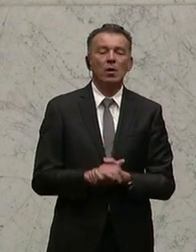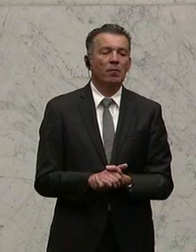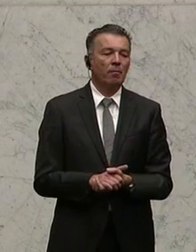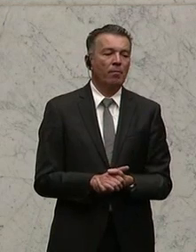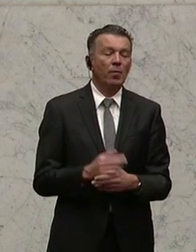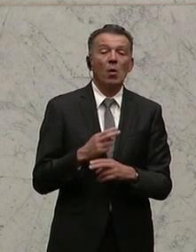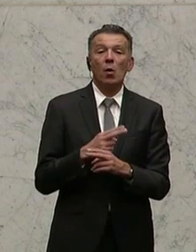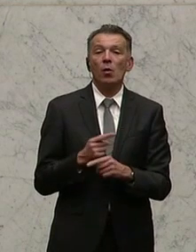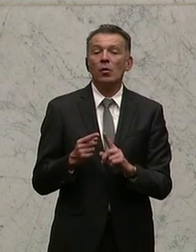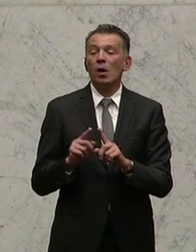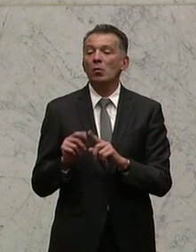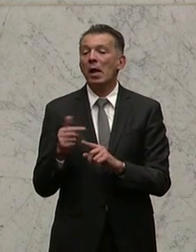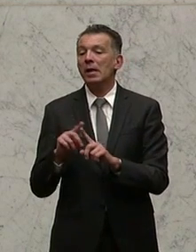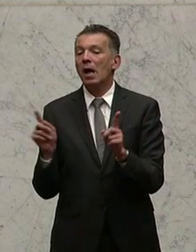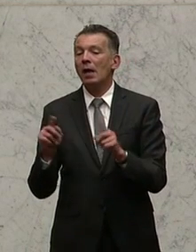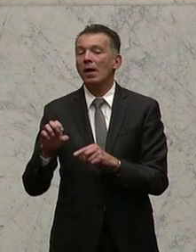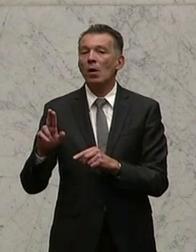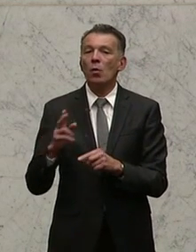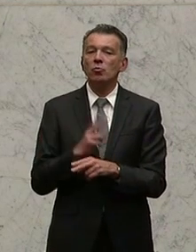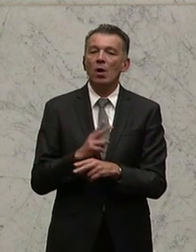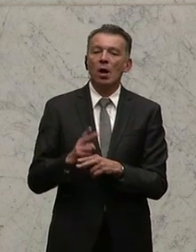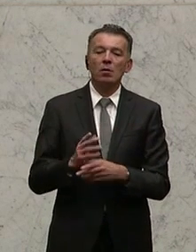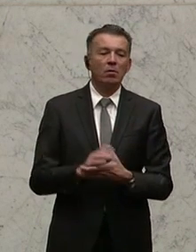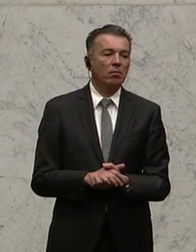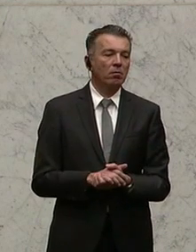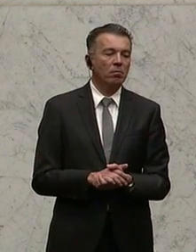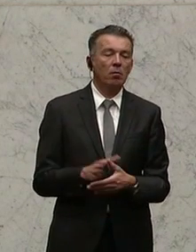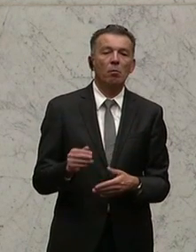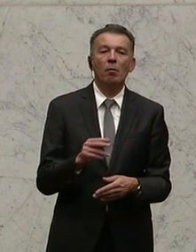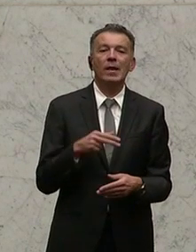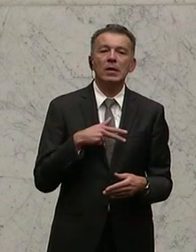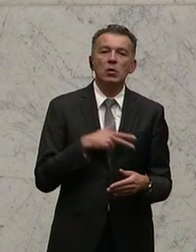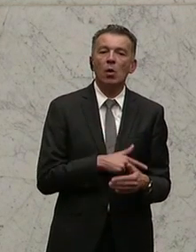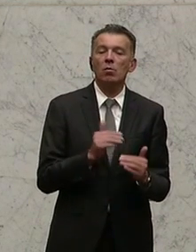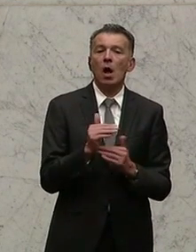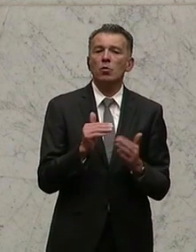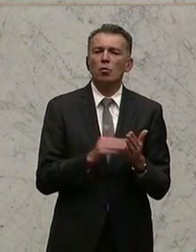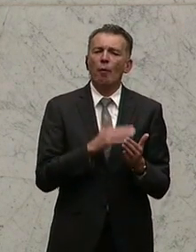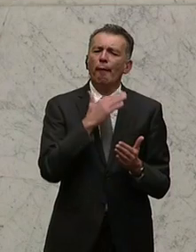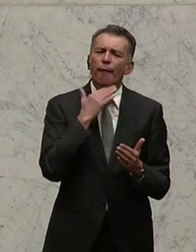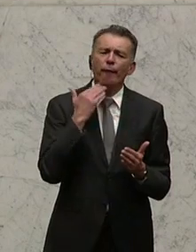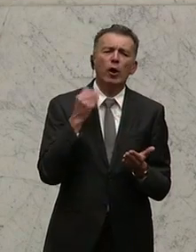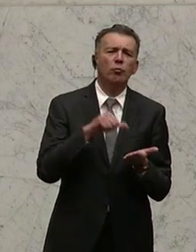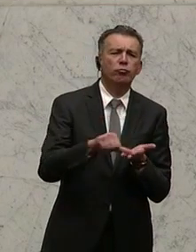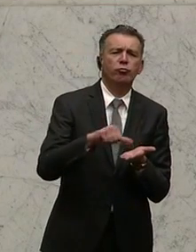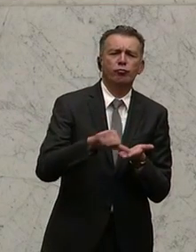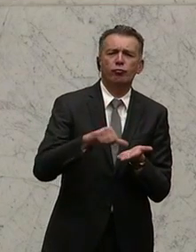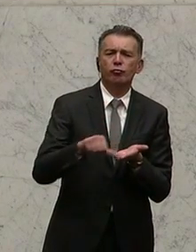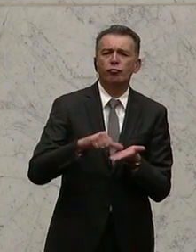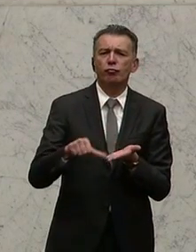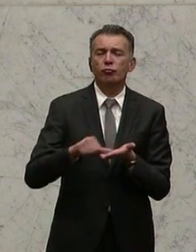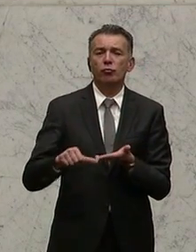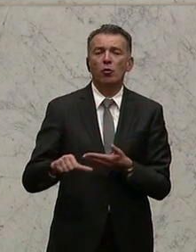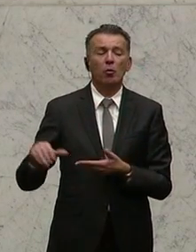paar anderer EU-Staaten mit spendablen Sozialsystemen bewältigt und wird dabei von der